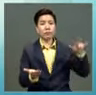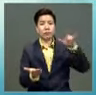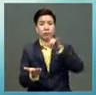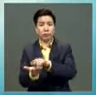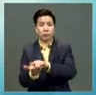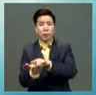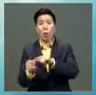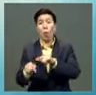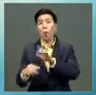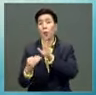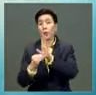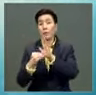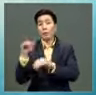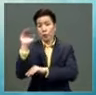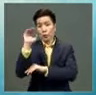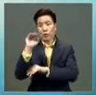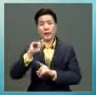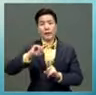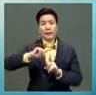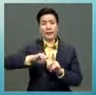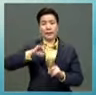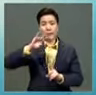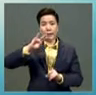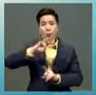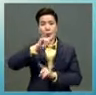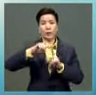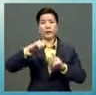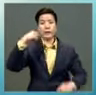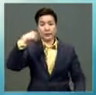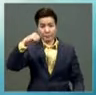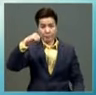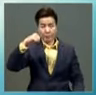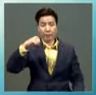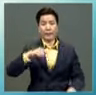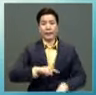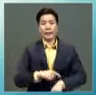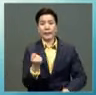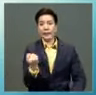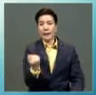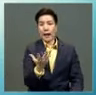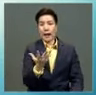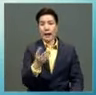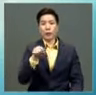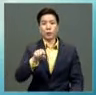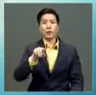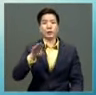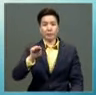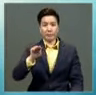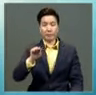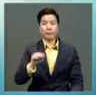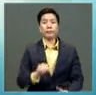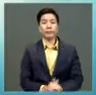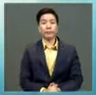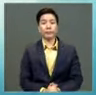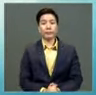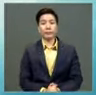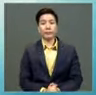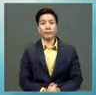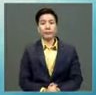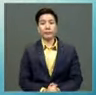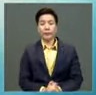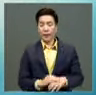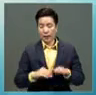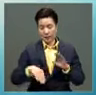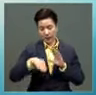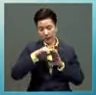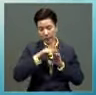ณภูมิเมื่อวันที่10กรกฎาคมเวลาประมาณ5นาฬิกา40นาทีผ่านขั้น